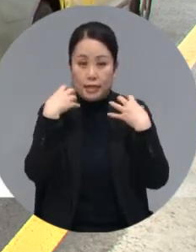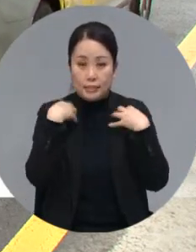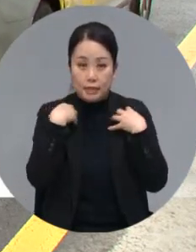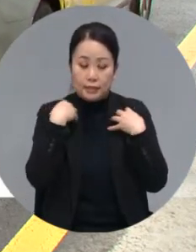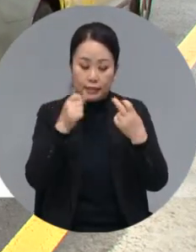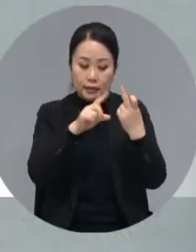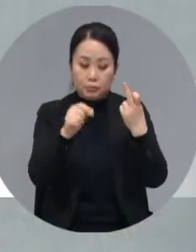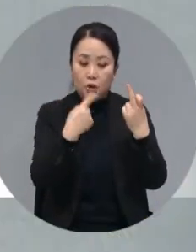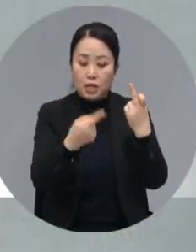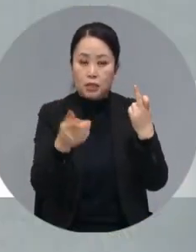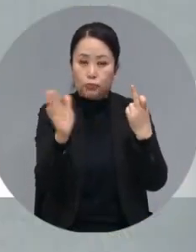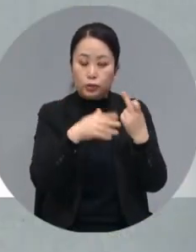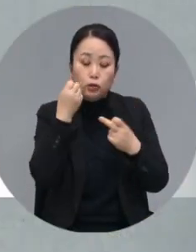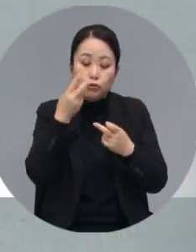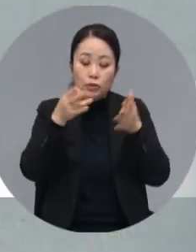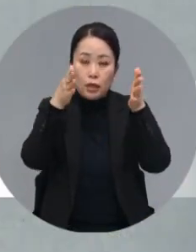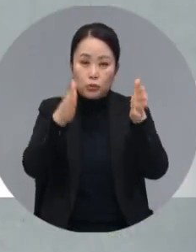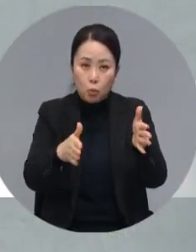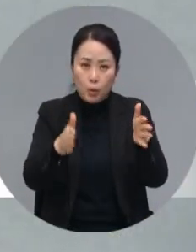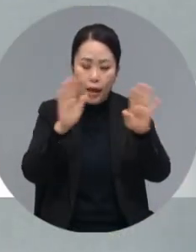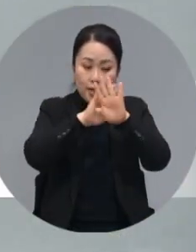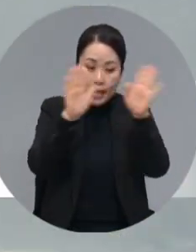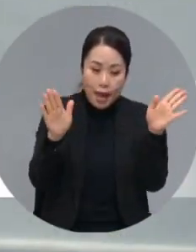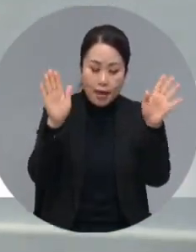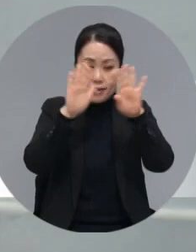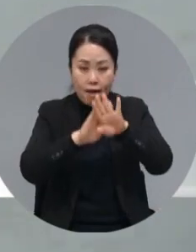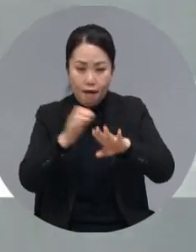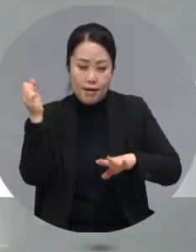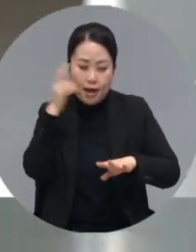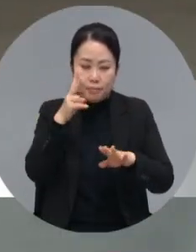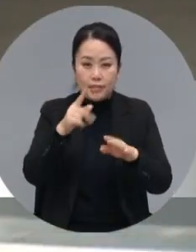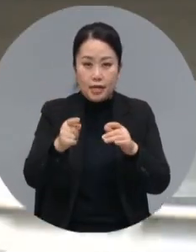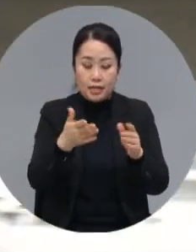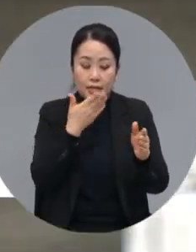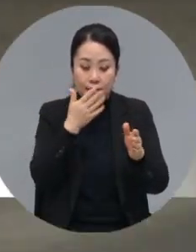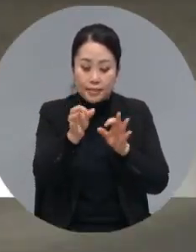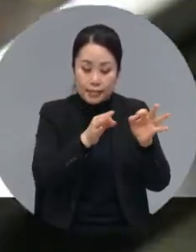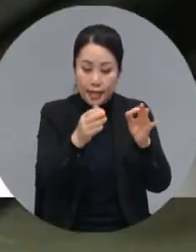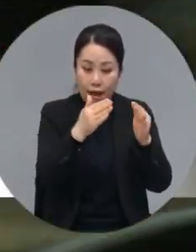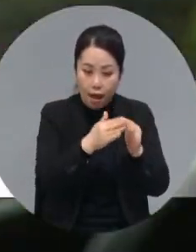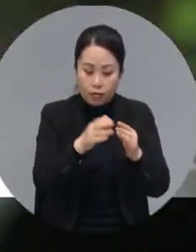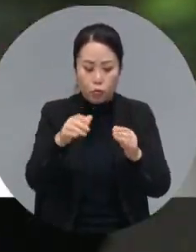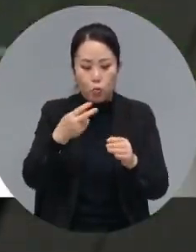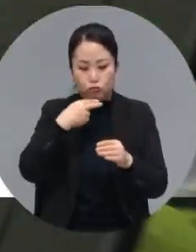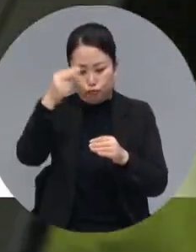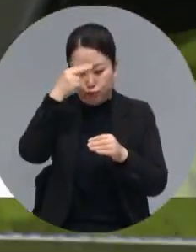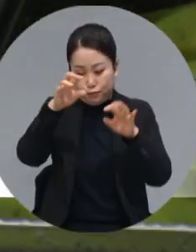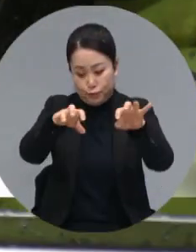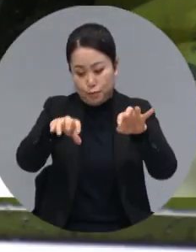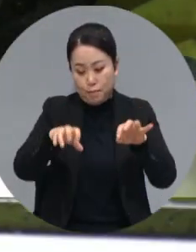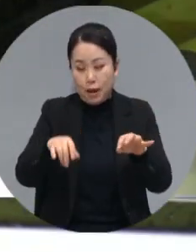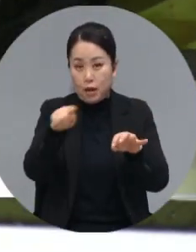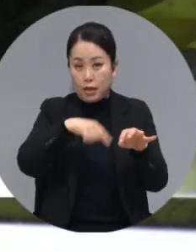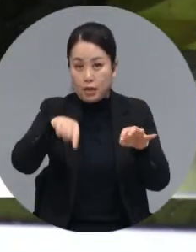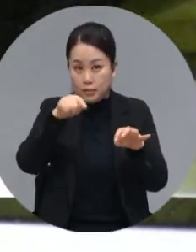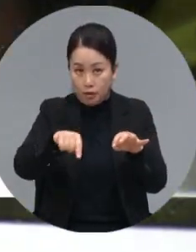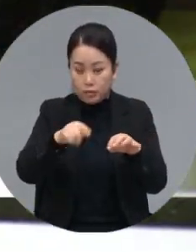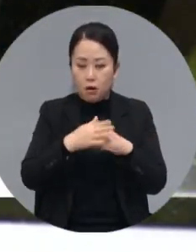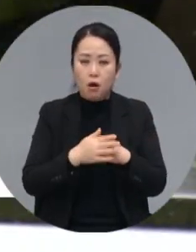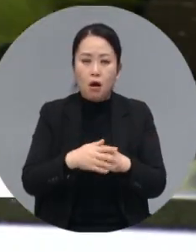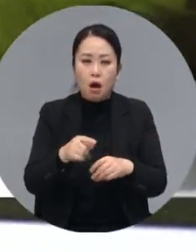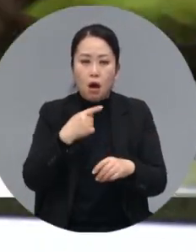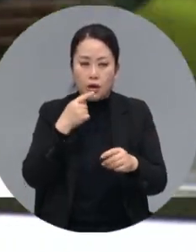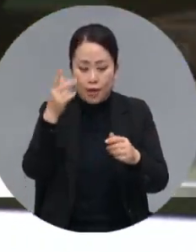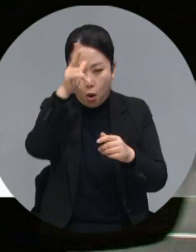부산경찰청은 다음 달 1일부터 두 달간 주 야간 불시에 시내 식당가와 유흥가 등 음주운전 발생 우려 지역에